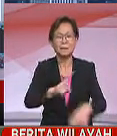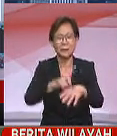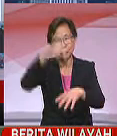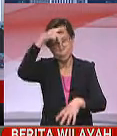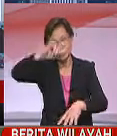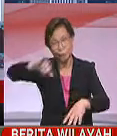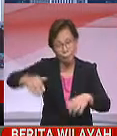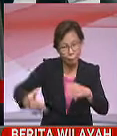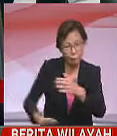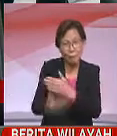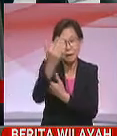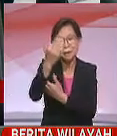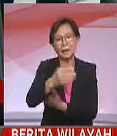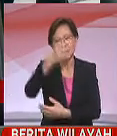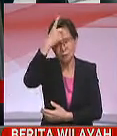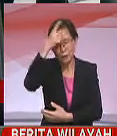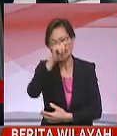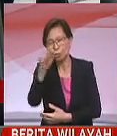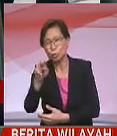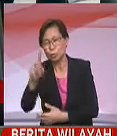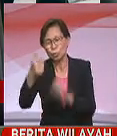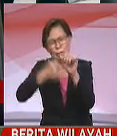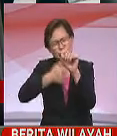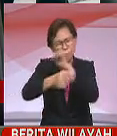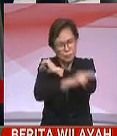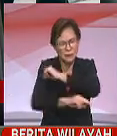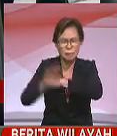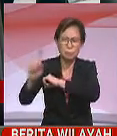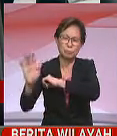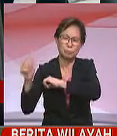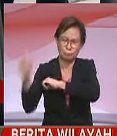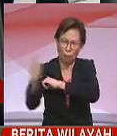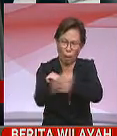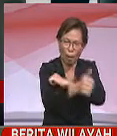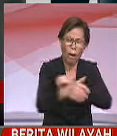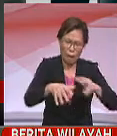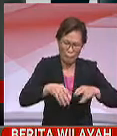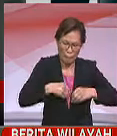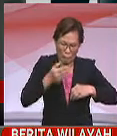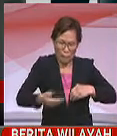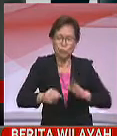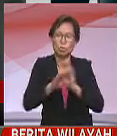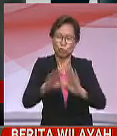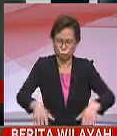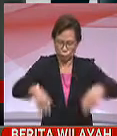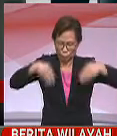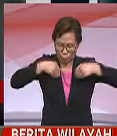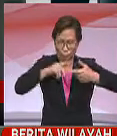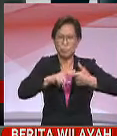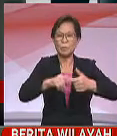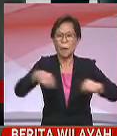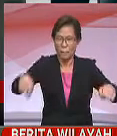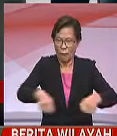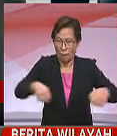tadi. Menurut Dato' Seri Dr. Zulkifli, setiap negeri akan menerima barangan keperluan seperti selimut tebal,